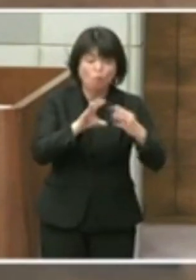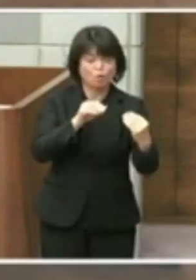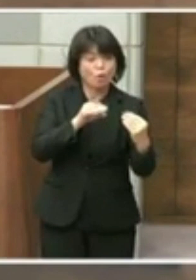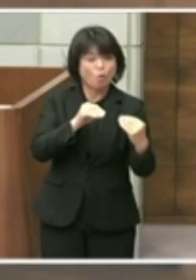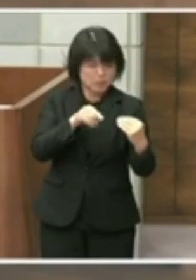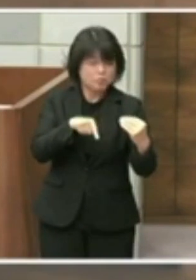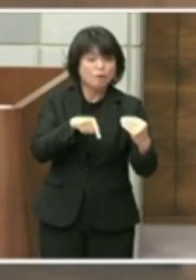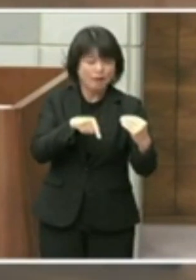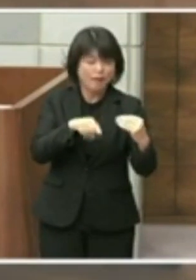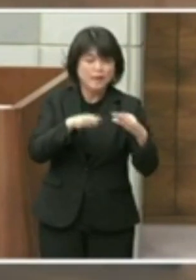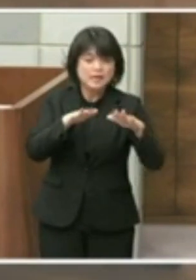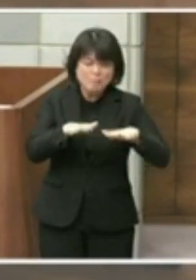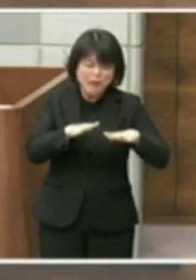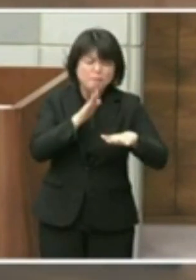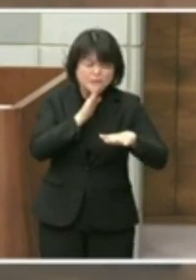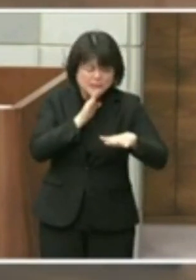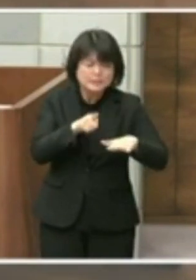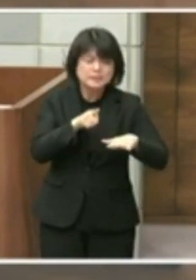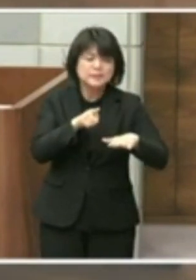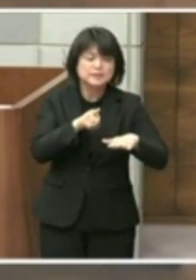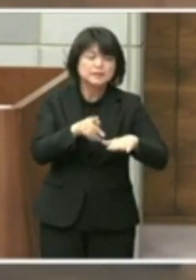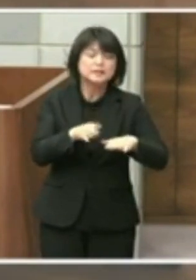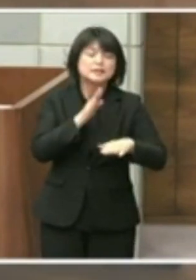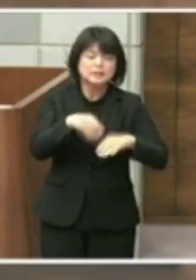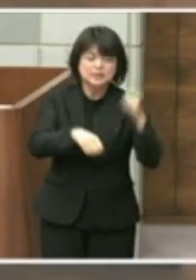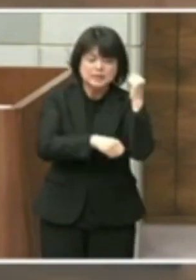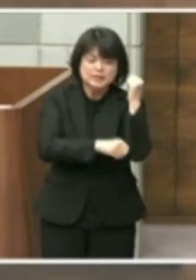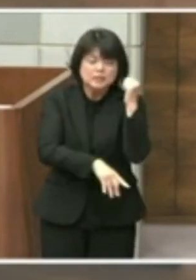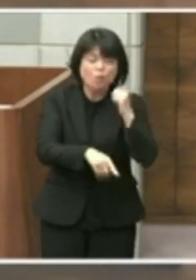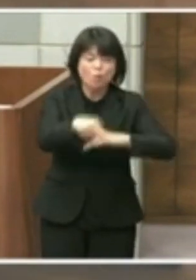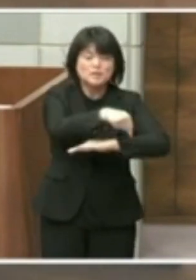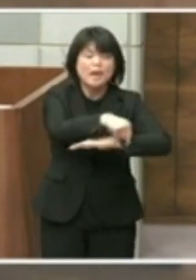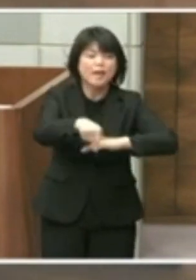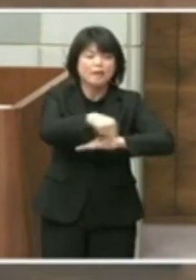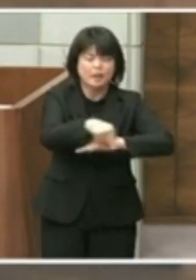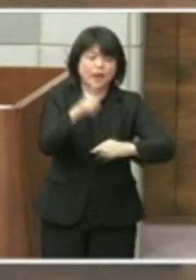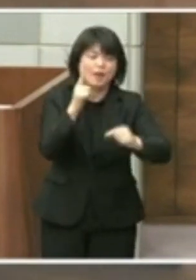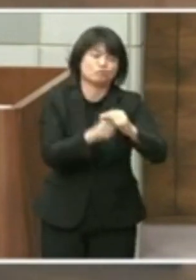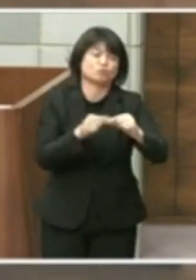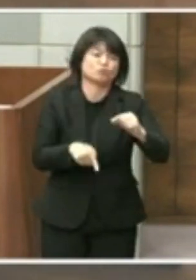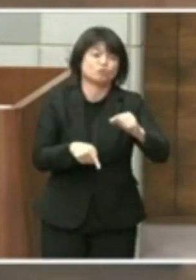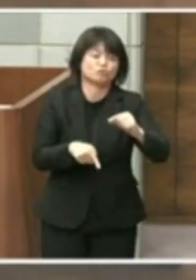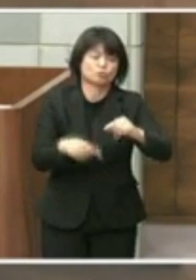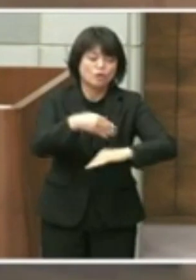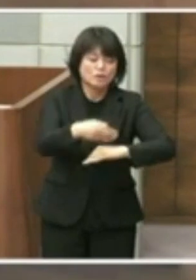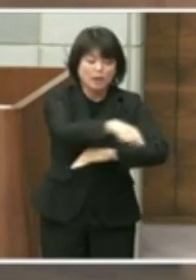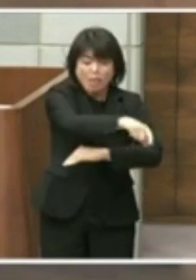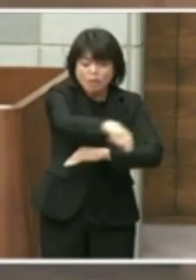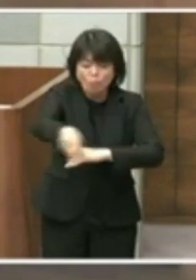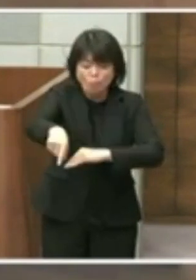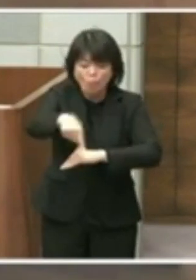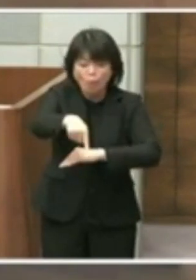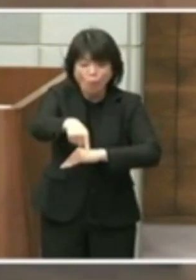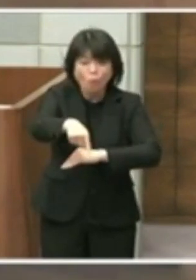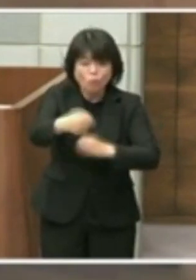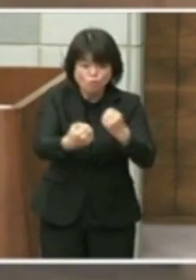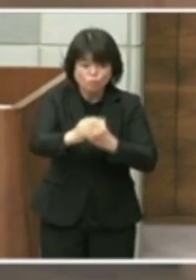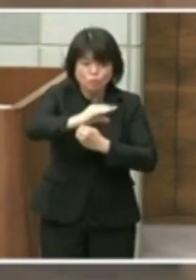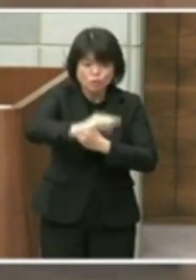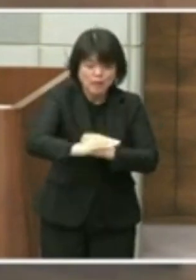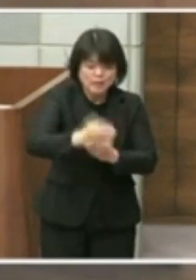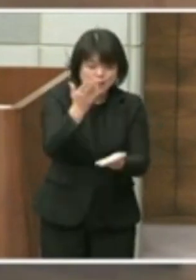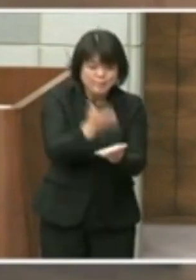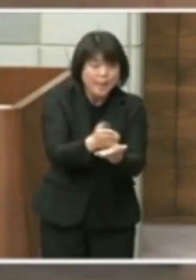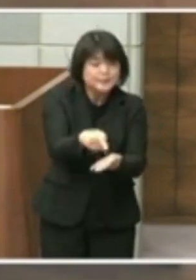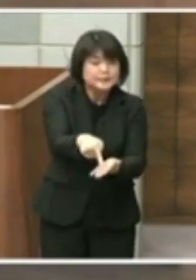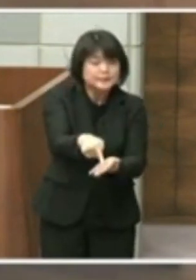ですけれども、今まさに基本設計の最中でして、例えば前面道路の道路駐停車禁止の表